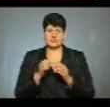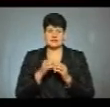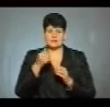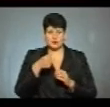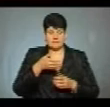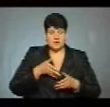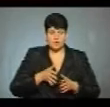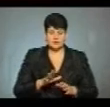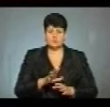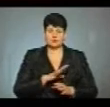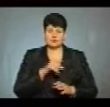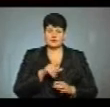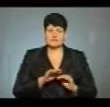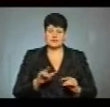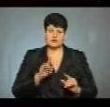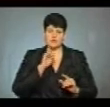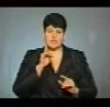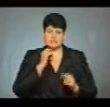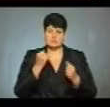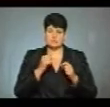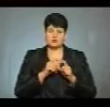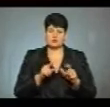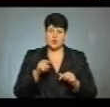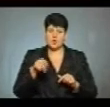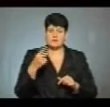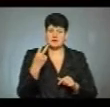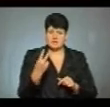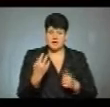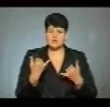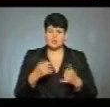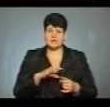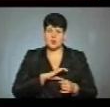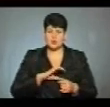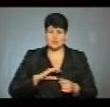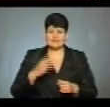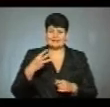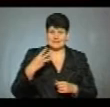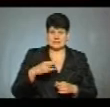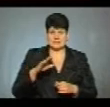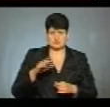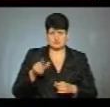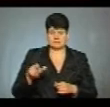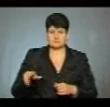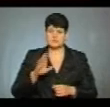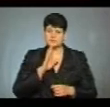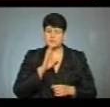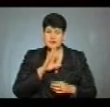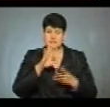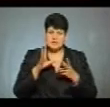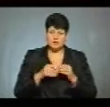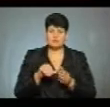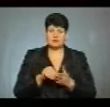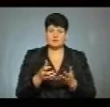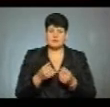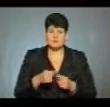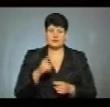народження. Відбувся він у дитячо-юнацькій спортшколі номер 2. Сьогодні нагородили 30 спортсменок-учасниць. Загалом участь у змаганнях брали